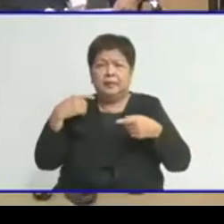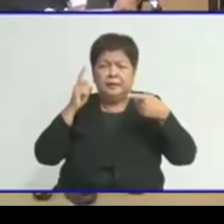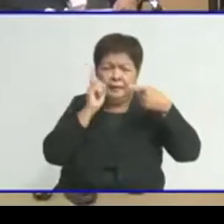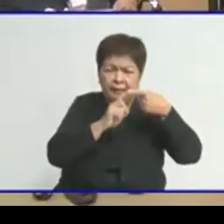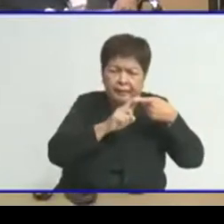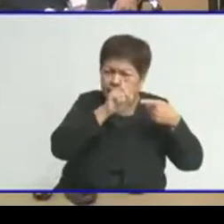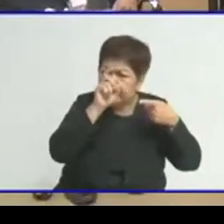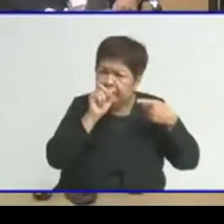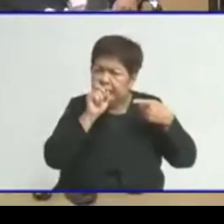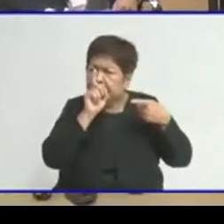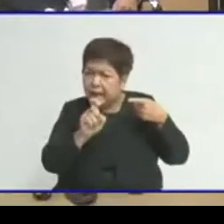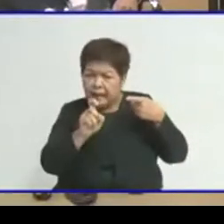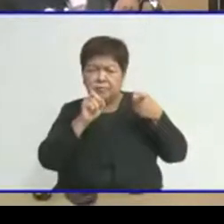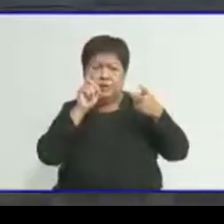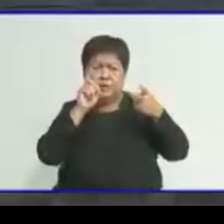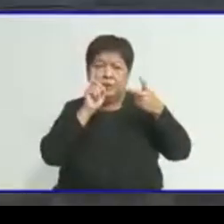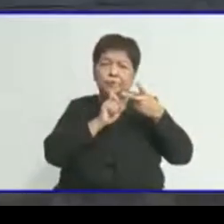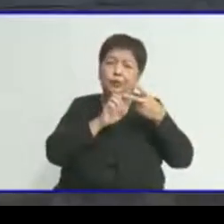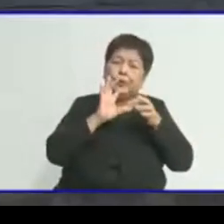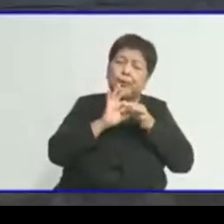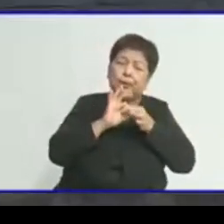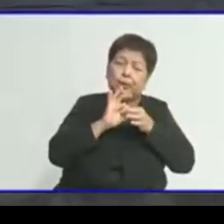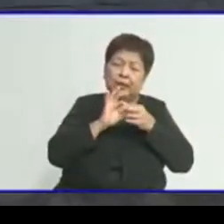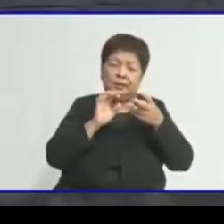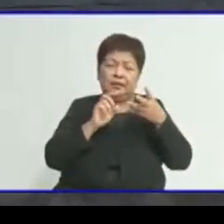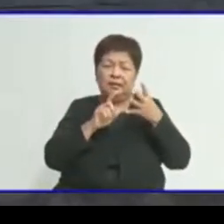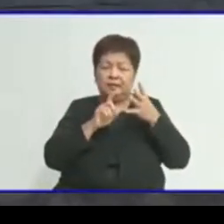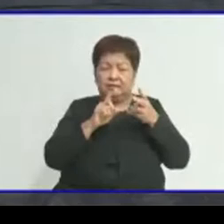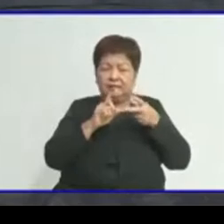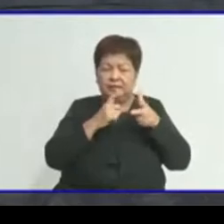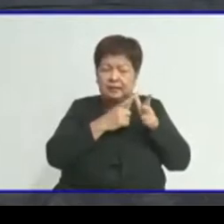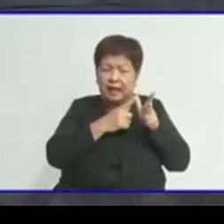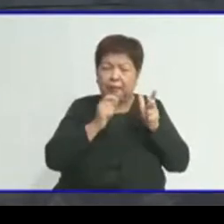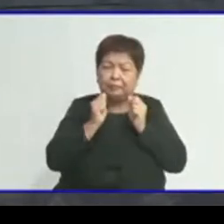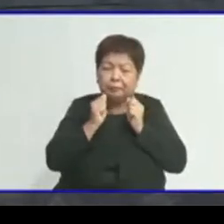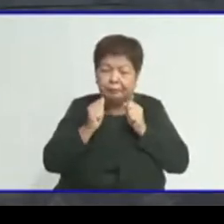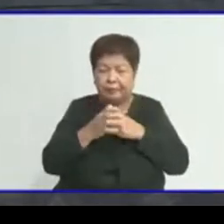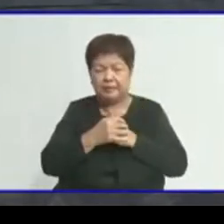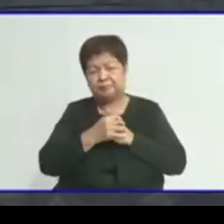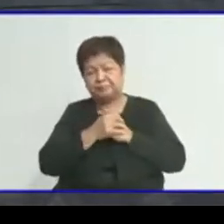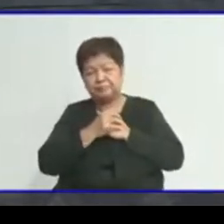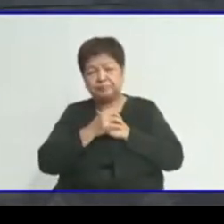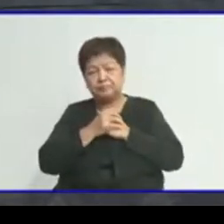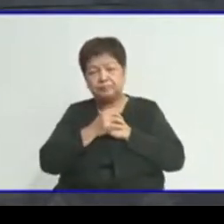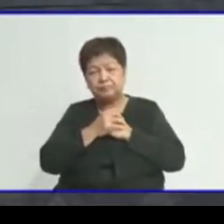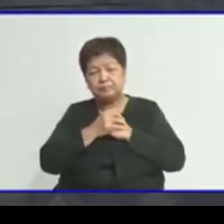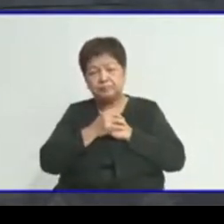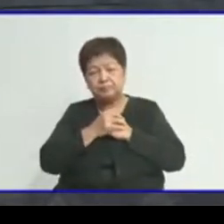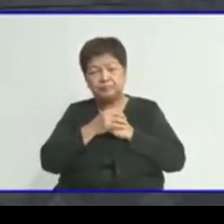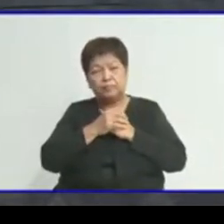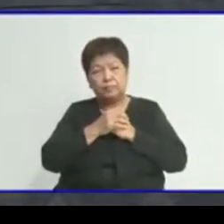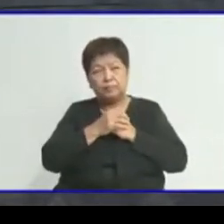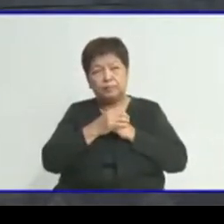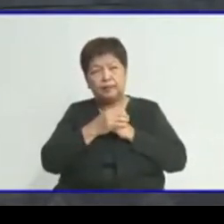ลแล้วก็มีความไม่ไว้วางใจค่ะเพราะฉะนั้นเดี๋ยวเราจะได้คุยกันนะคะท่านใดที่ช